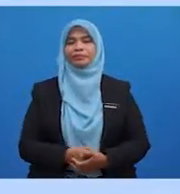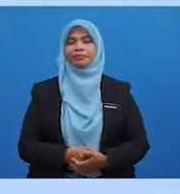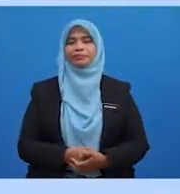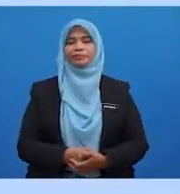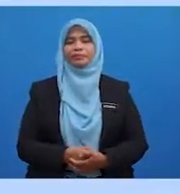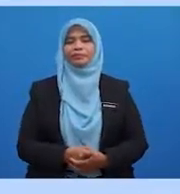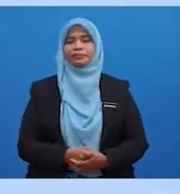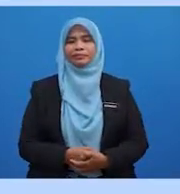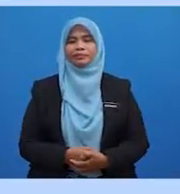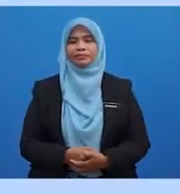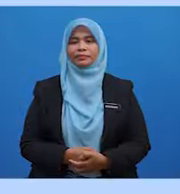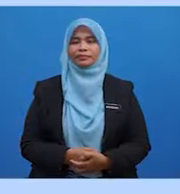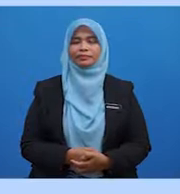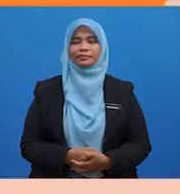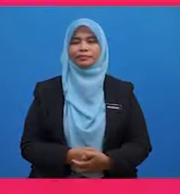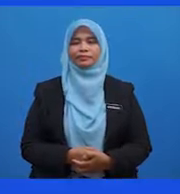psikologi sukan.